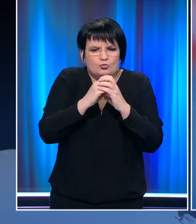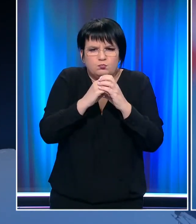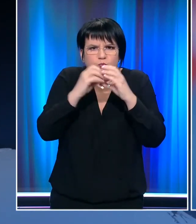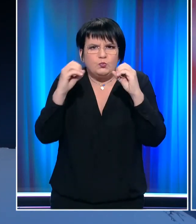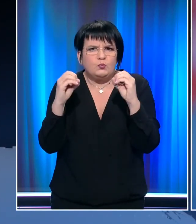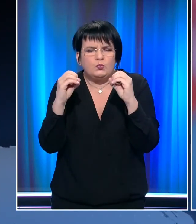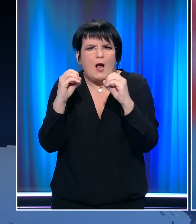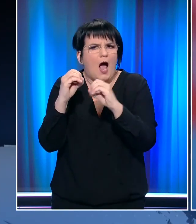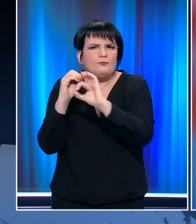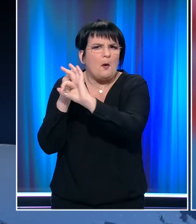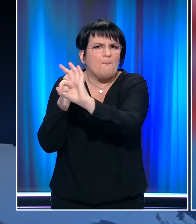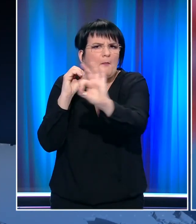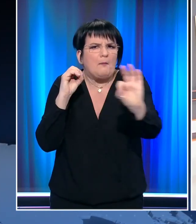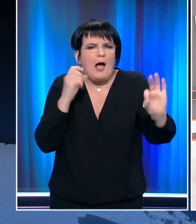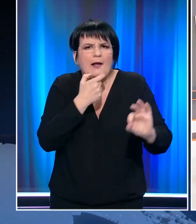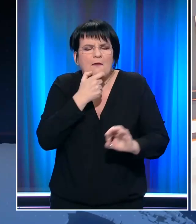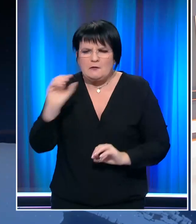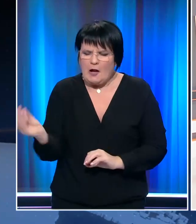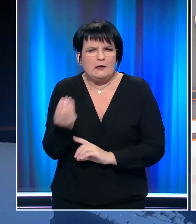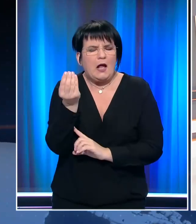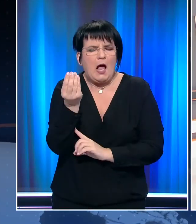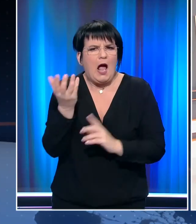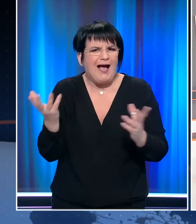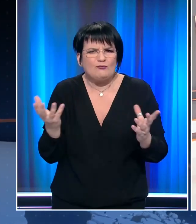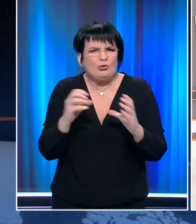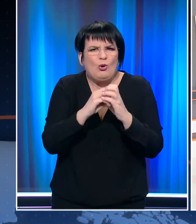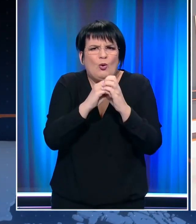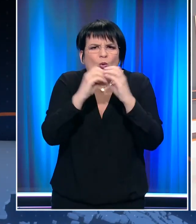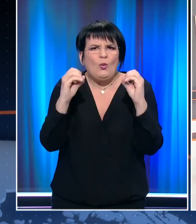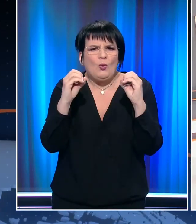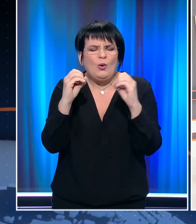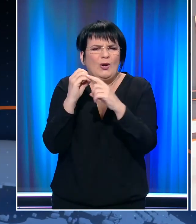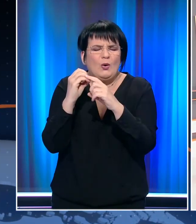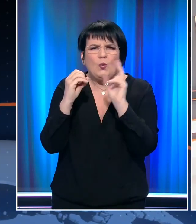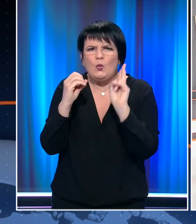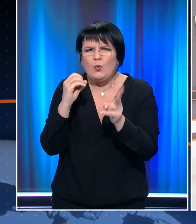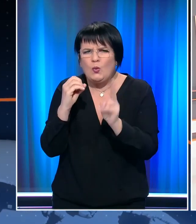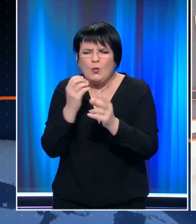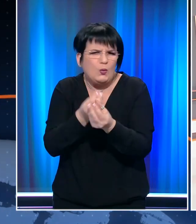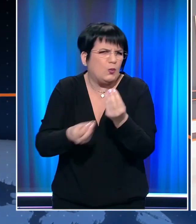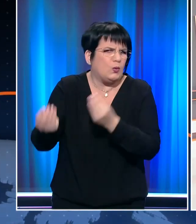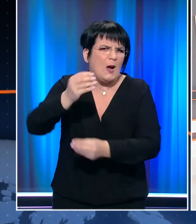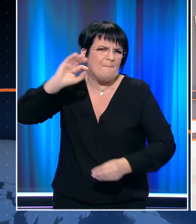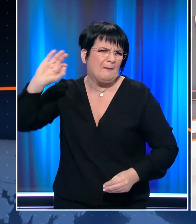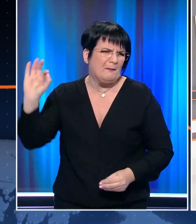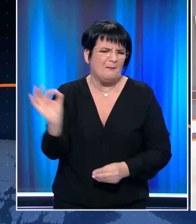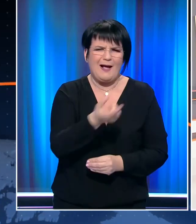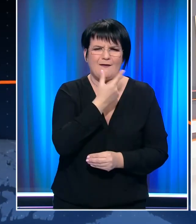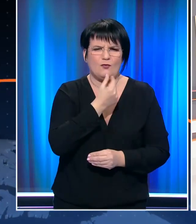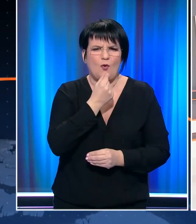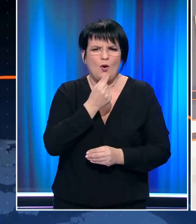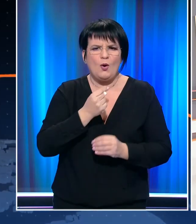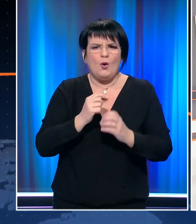κορονοϊού που εντοπίστηκε στη Μεγάλη Βρετανία. Είναι ότι αυτό το στέλεχος είναι από τη μια μεριά πιο πενταδοτικό, από την άλλη